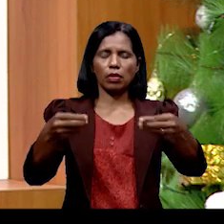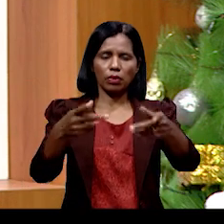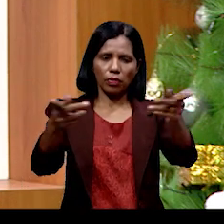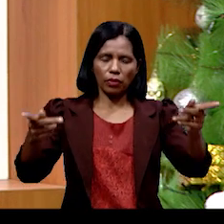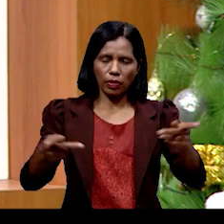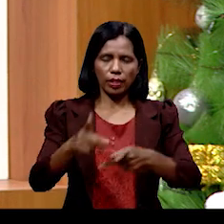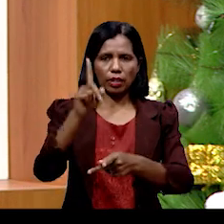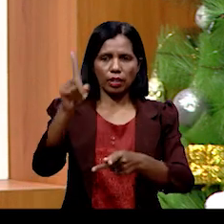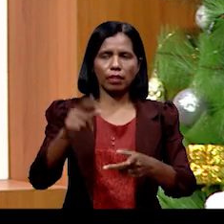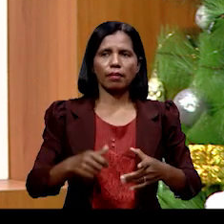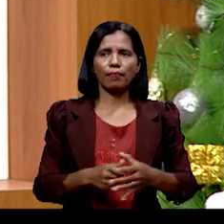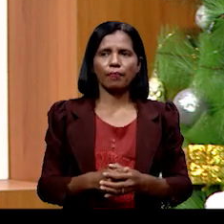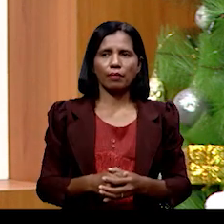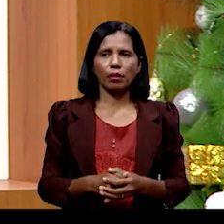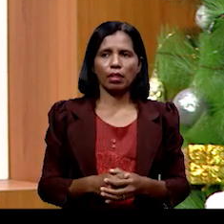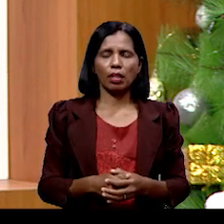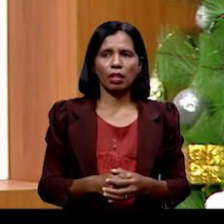iha, ee, ee,